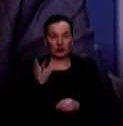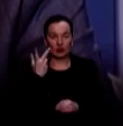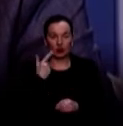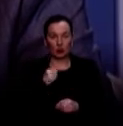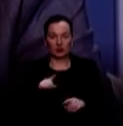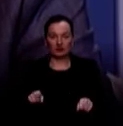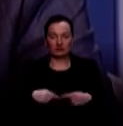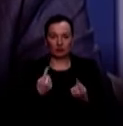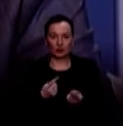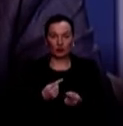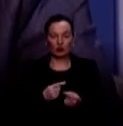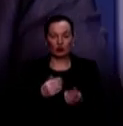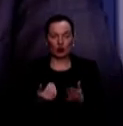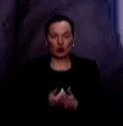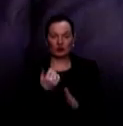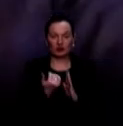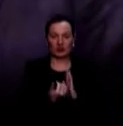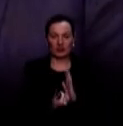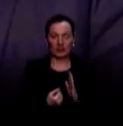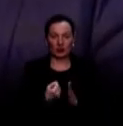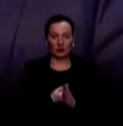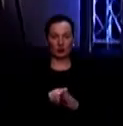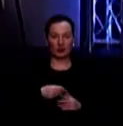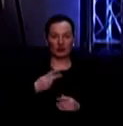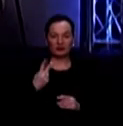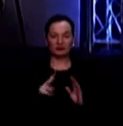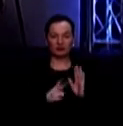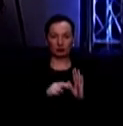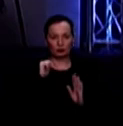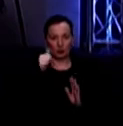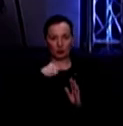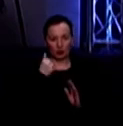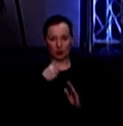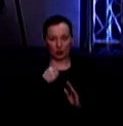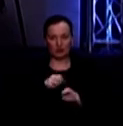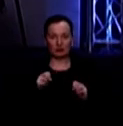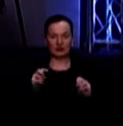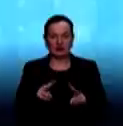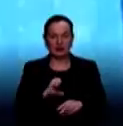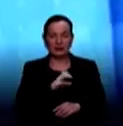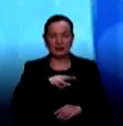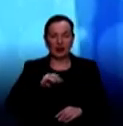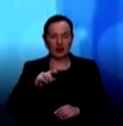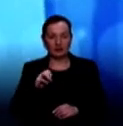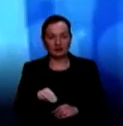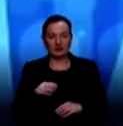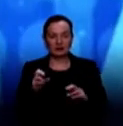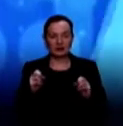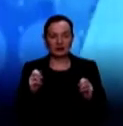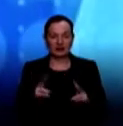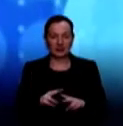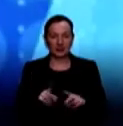розраховану до 2027 року. Зокрема, вона базується на смарт-спеціалізації, це її відмінність. Що це таке? Поясніть, так, будь